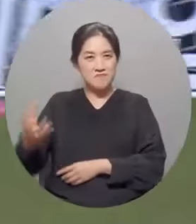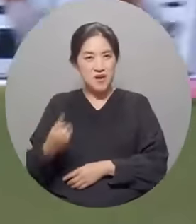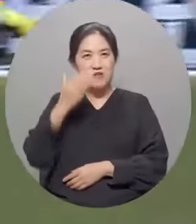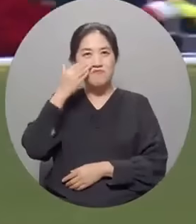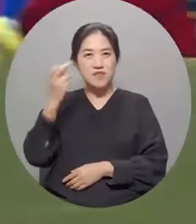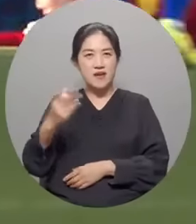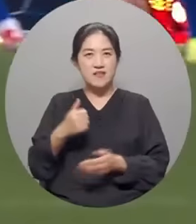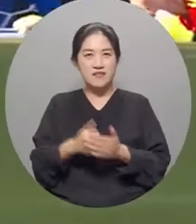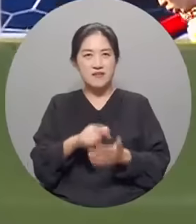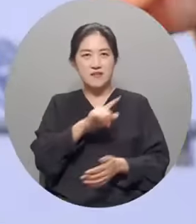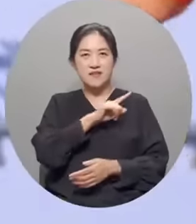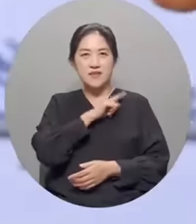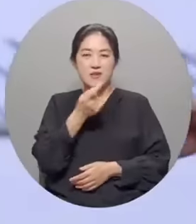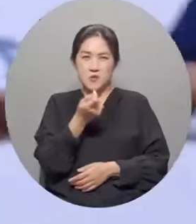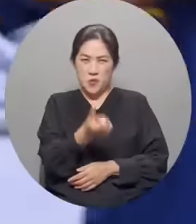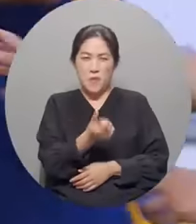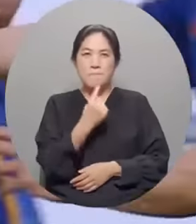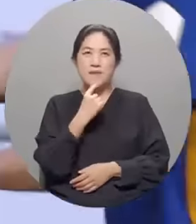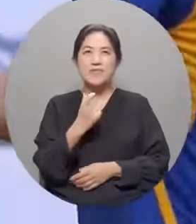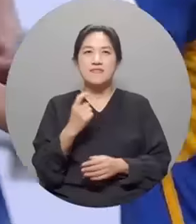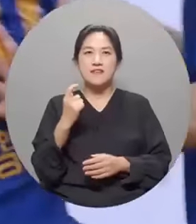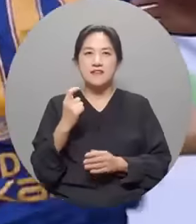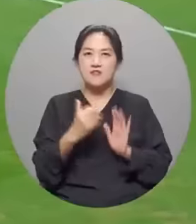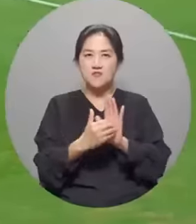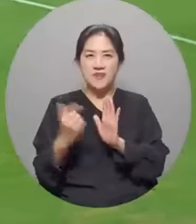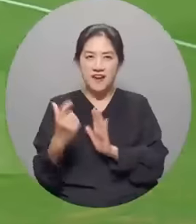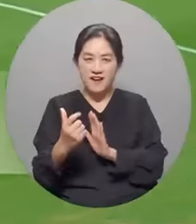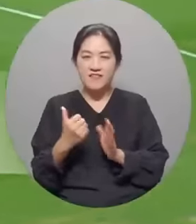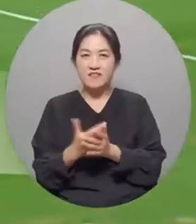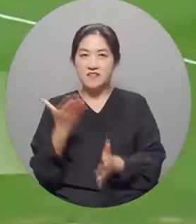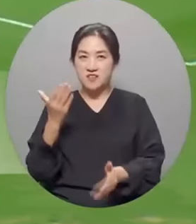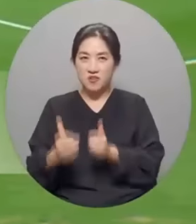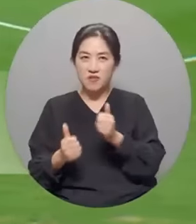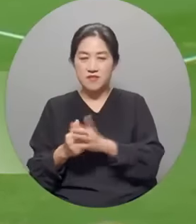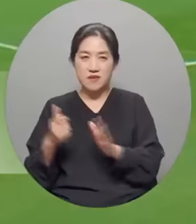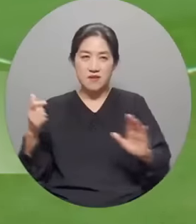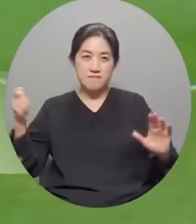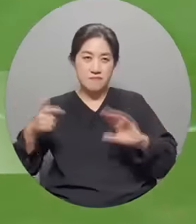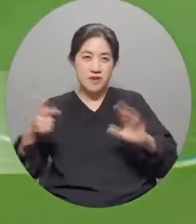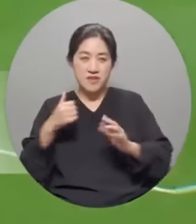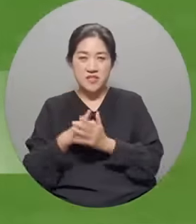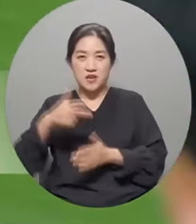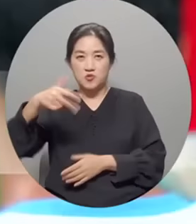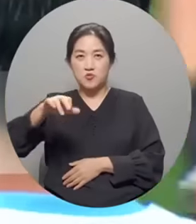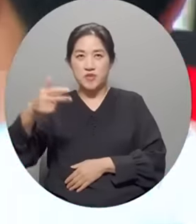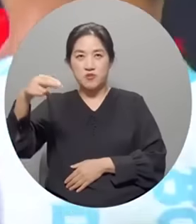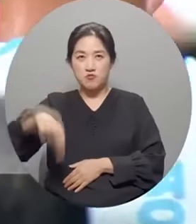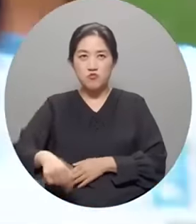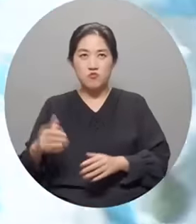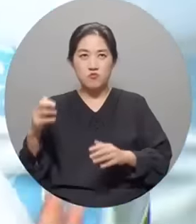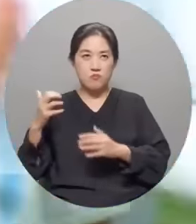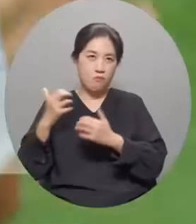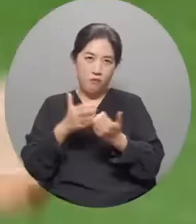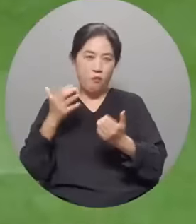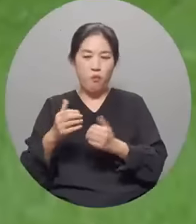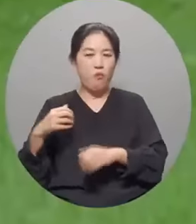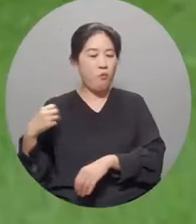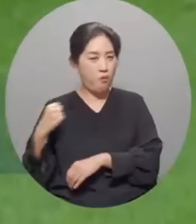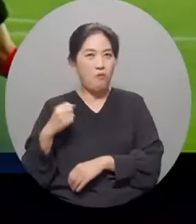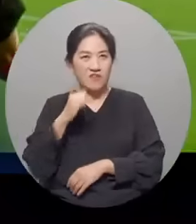최소 실점을 기록 중인 탄탄한 수비가 여전한 데다 지난 경기에 득점포를 제가동한 주민규 등 공격진도 위협적인 한방을